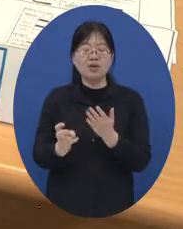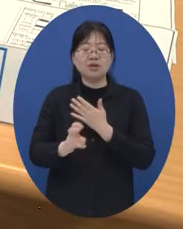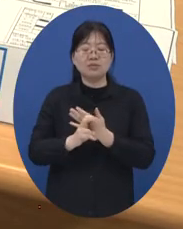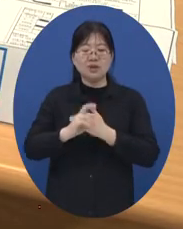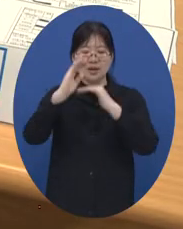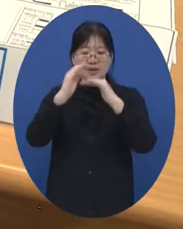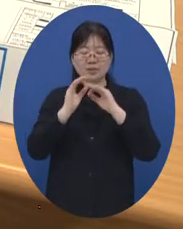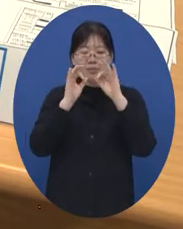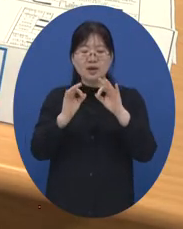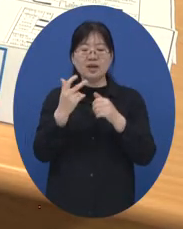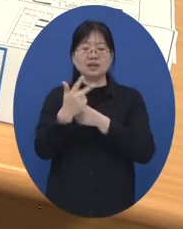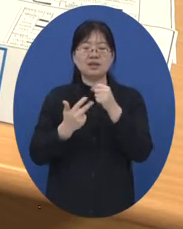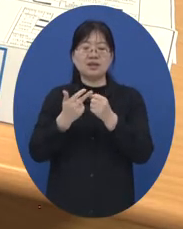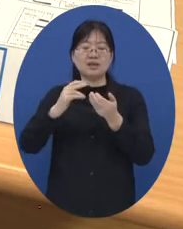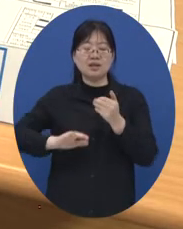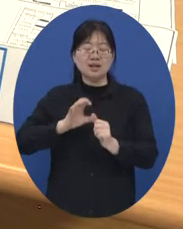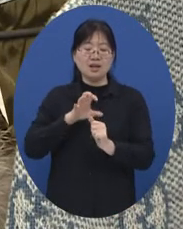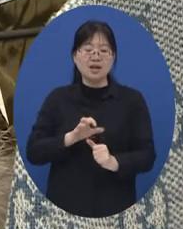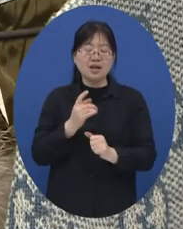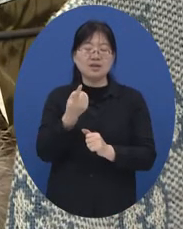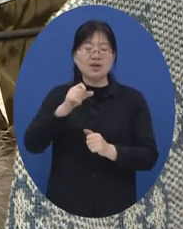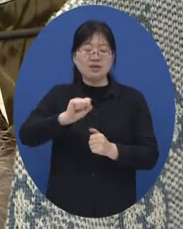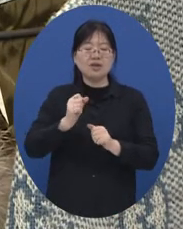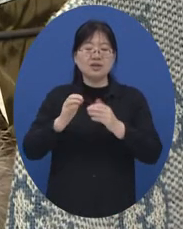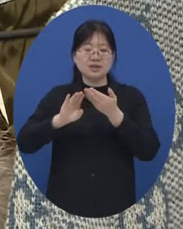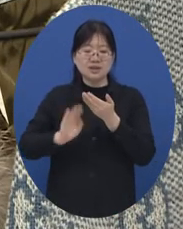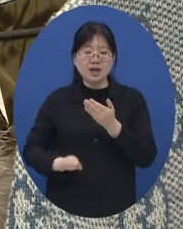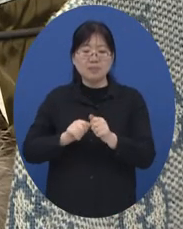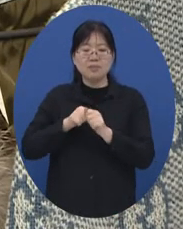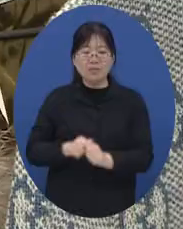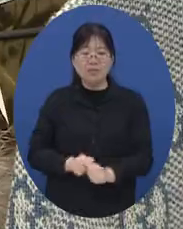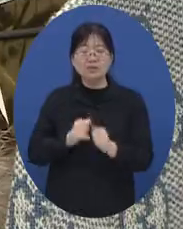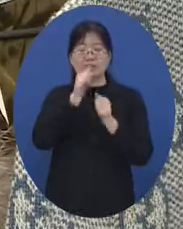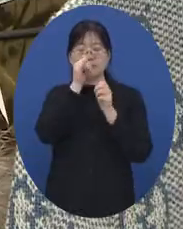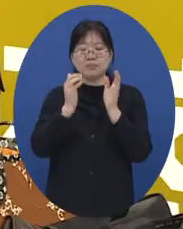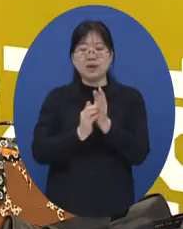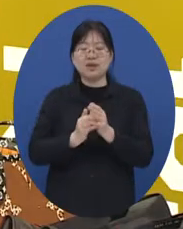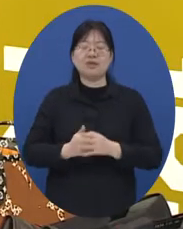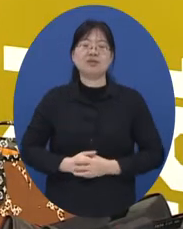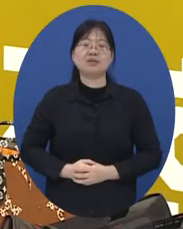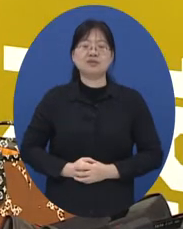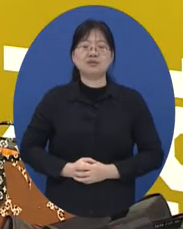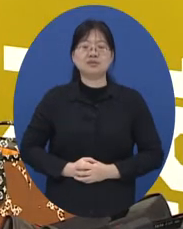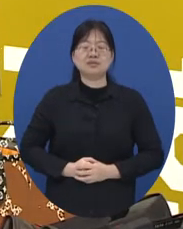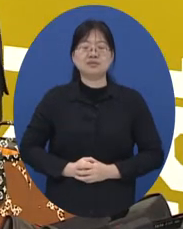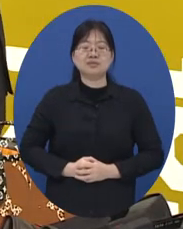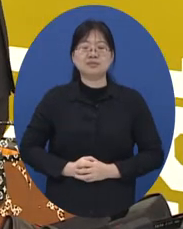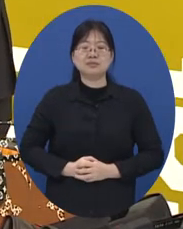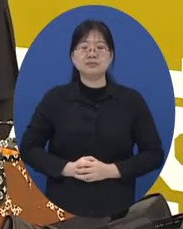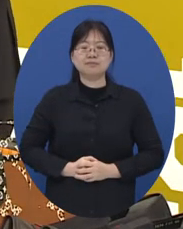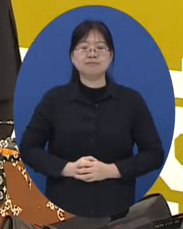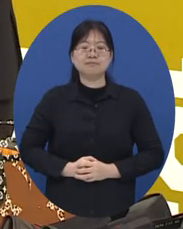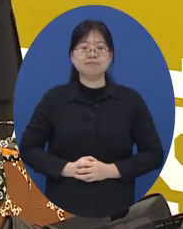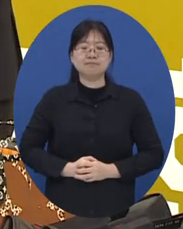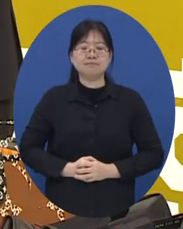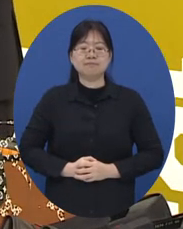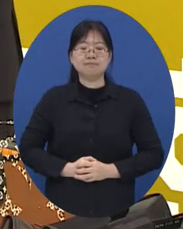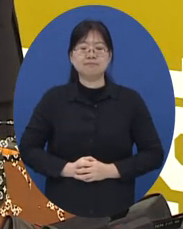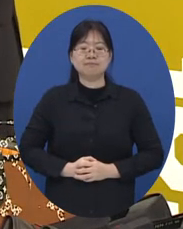관련 위법 행위는 7년 이하 징역 또는 1억 원 이하 벌금에 처하게 돼 있습니다. 경기 GTV 한선지입니다.